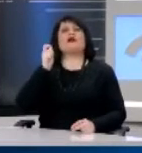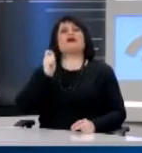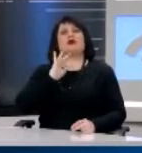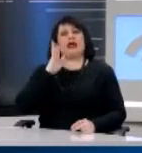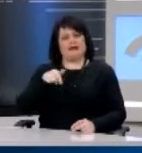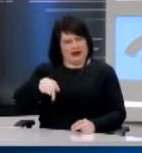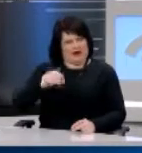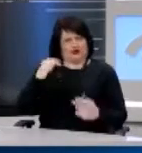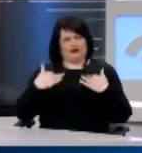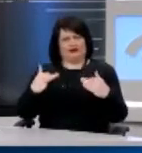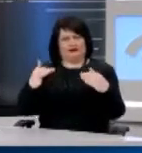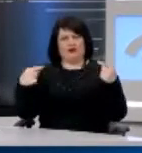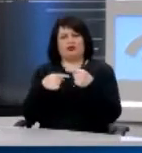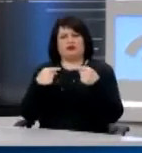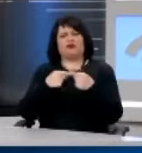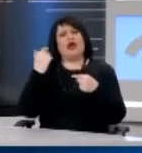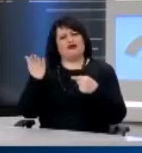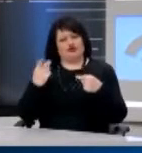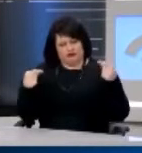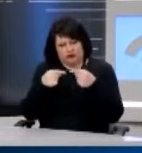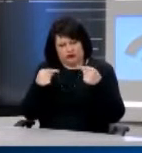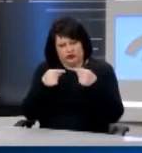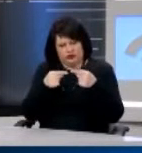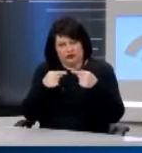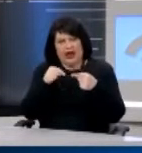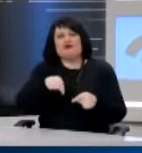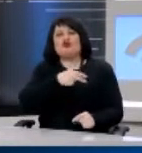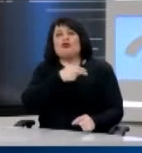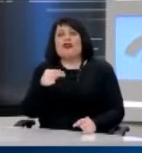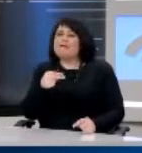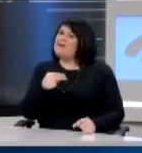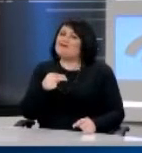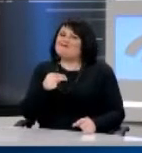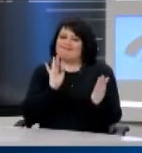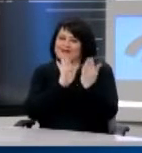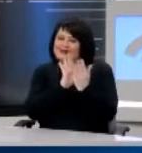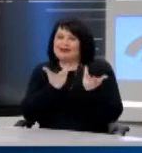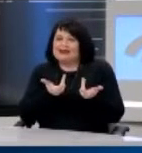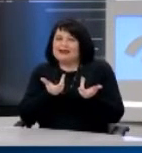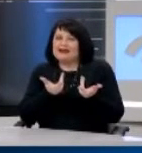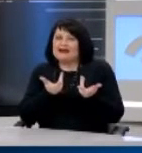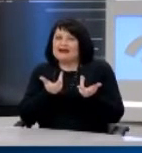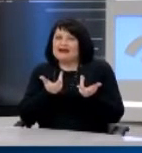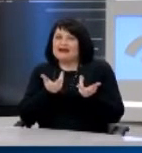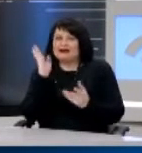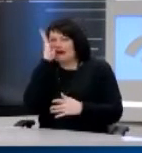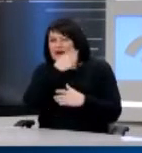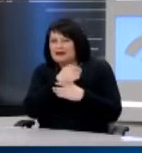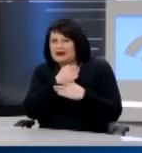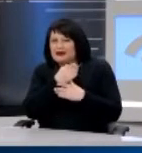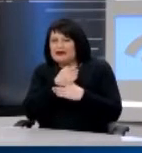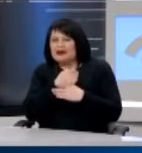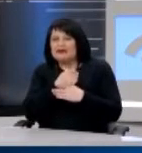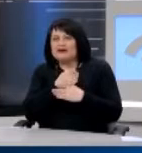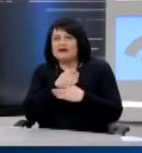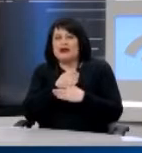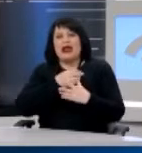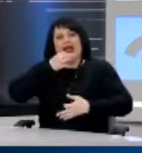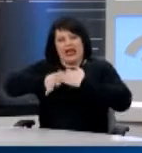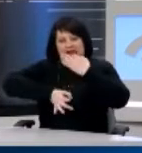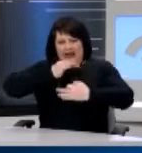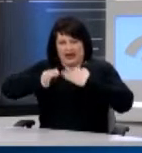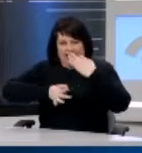καθημερινό εδώ στη Βουλή και έξω από τη Βουλή, στην ουσία αυτός ο ανταγωνισμός κρύβεται πίσω από κάθε λέξη και κάθε πρόταση την οποία